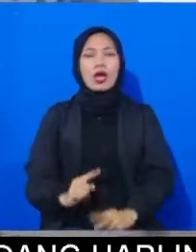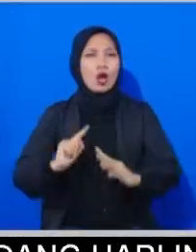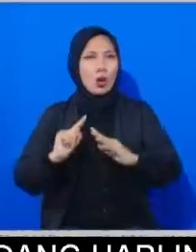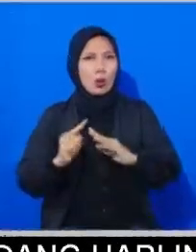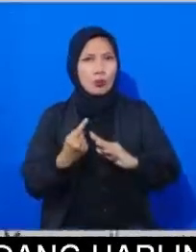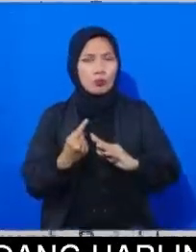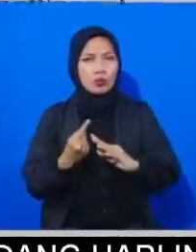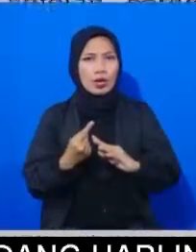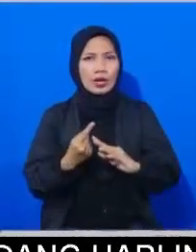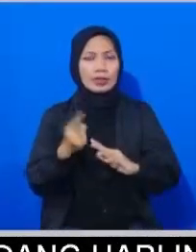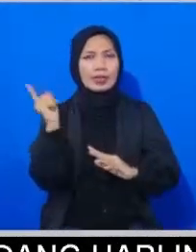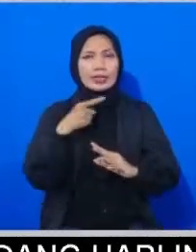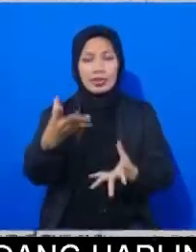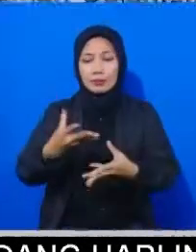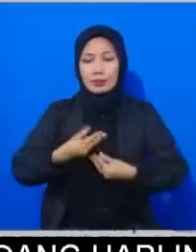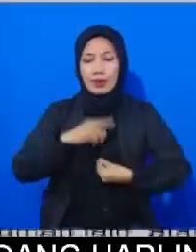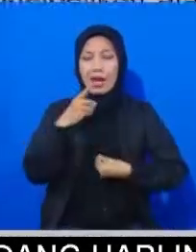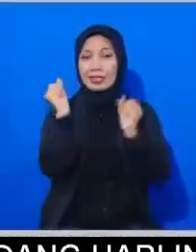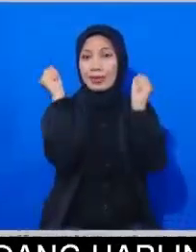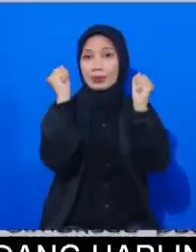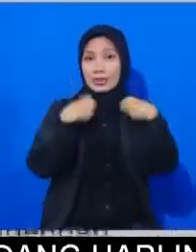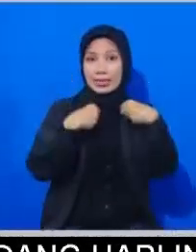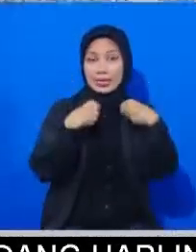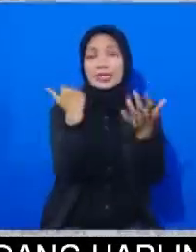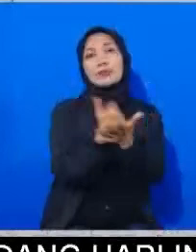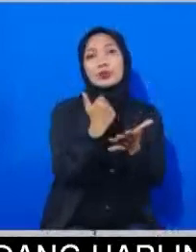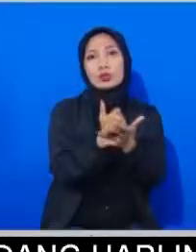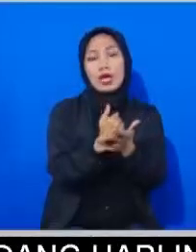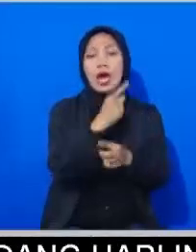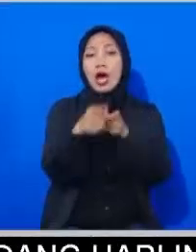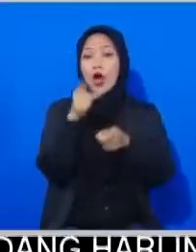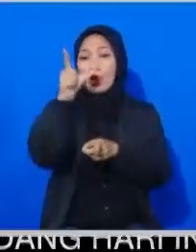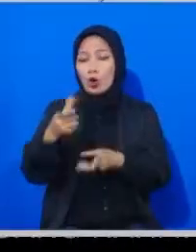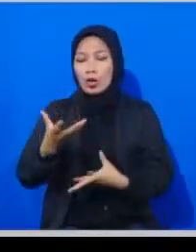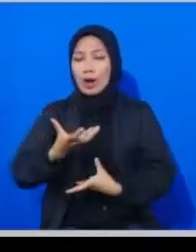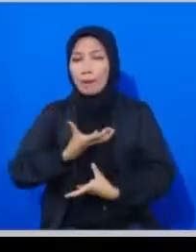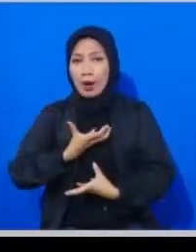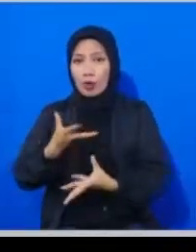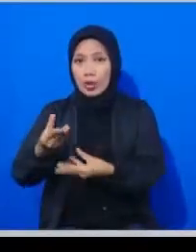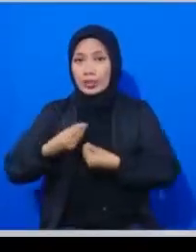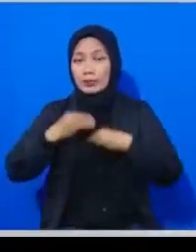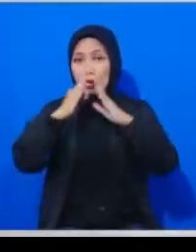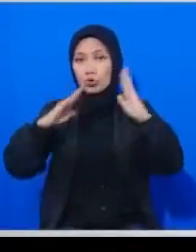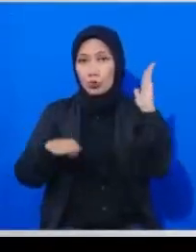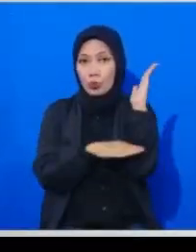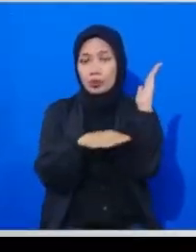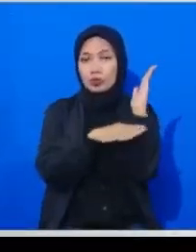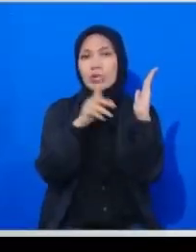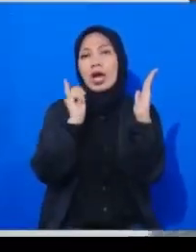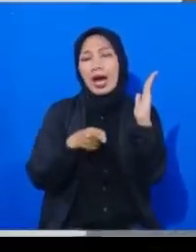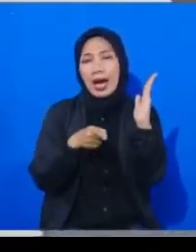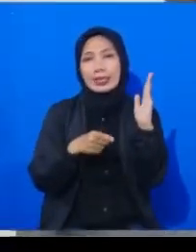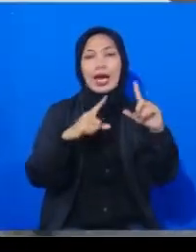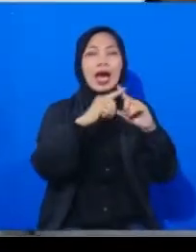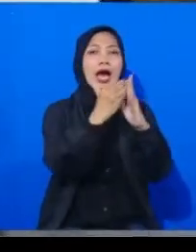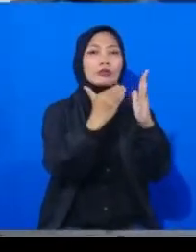menerima unit rumah susun, sesuai perjanjian di atas materai, penerima manfaat harus memahami dan mematuhi aturannya. Program rumah